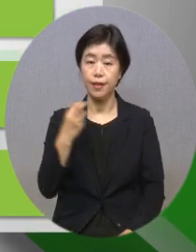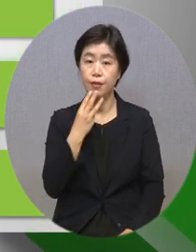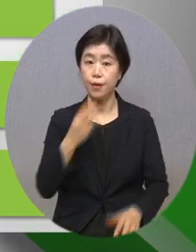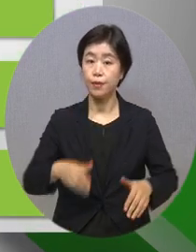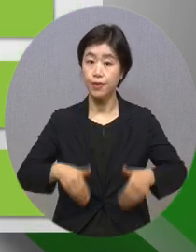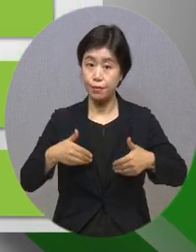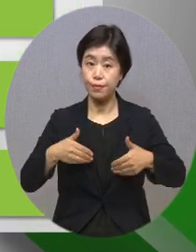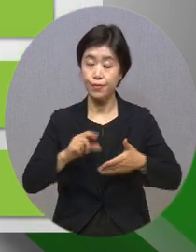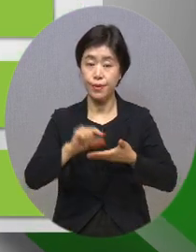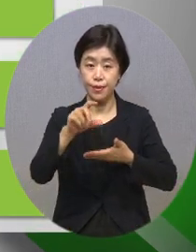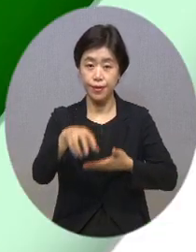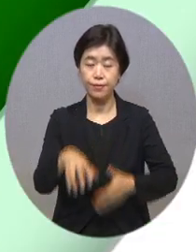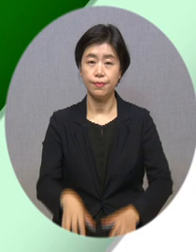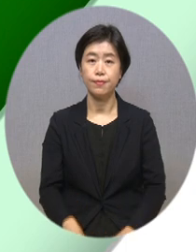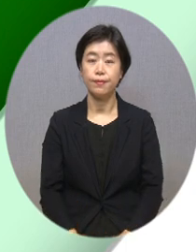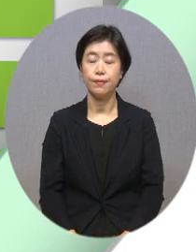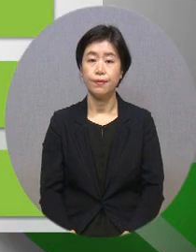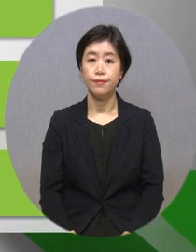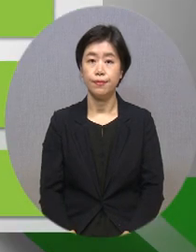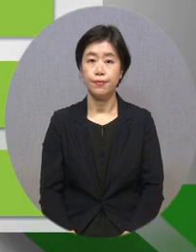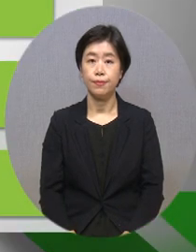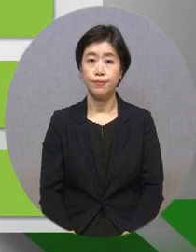서울 남부지사입니다.